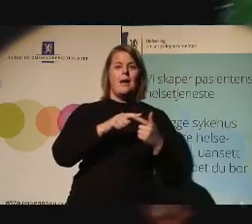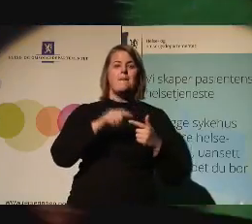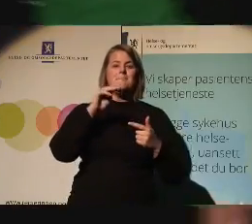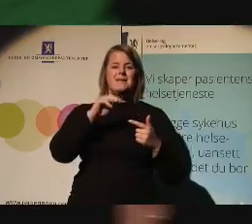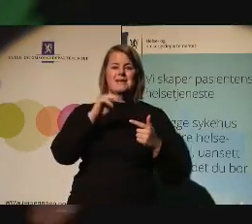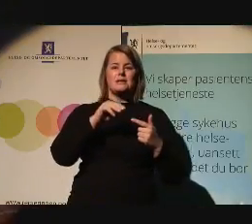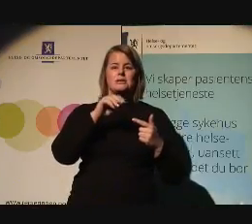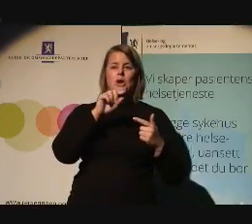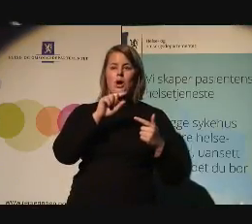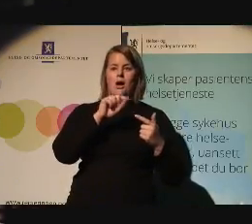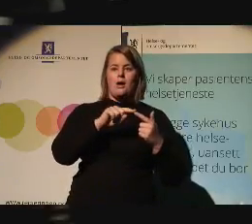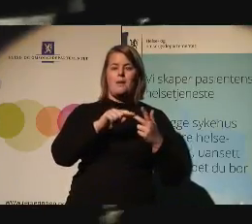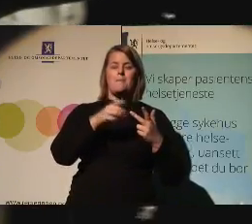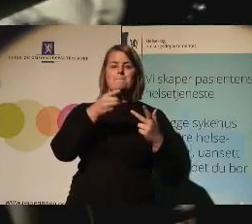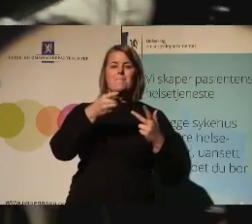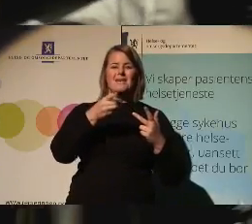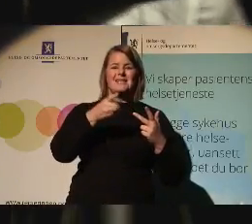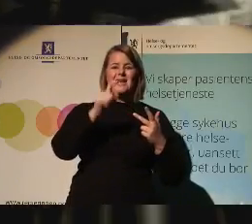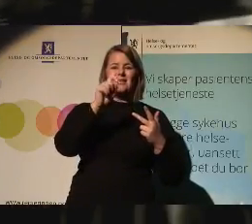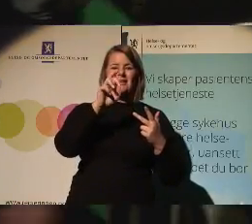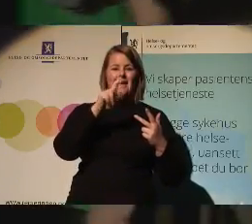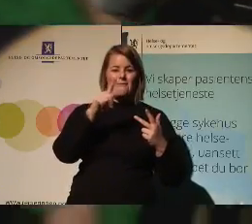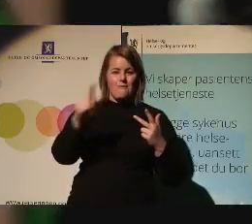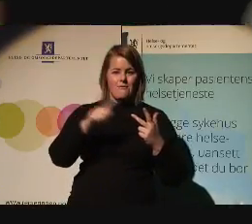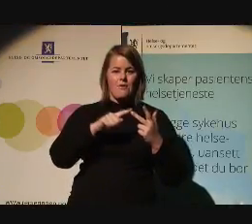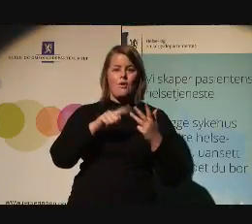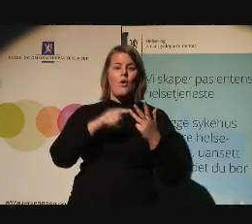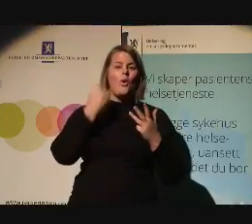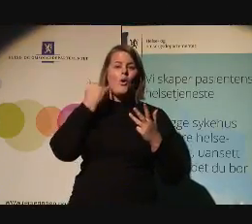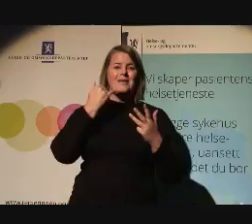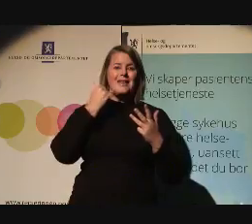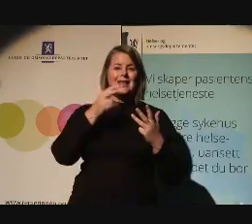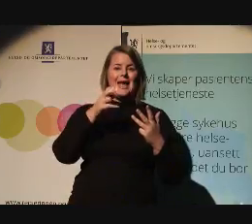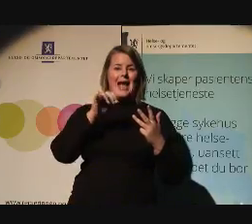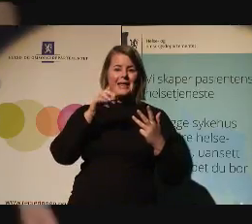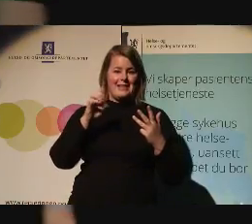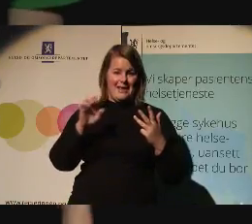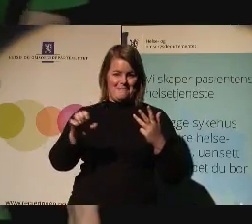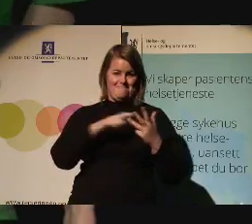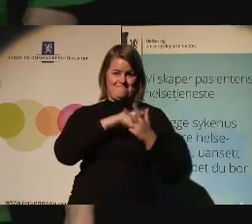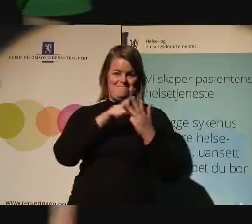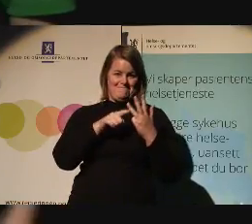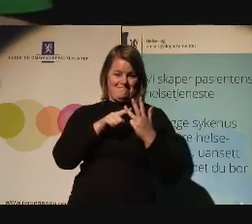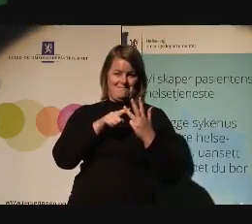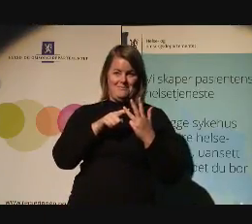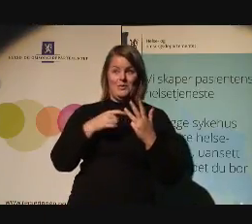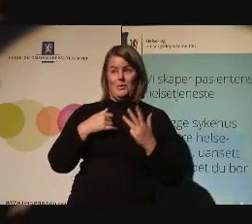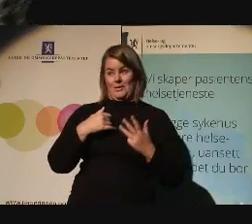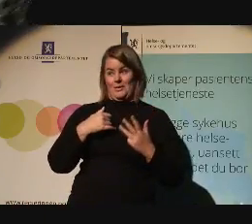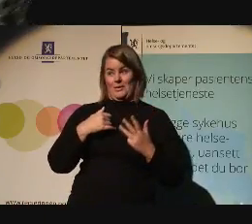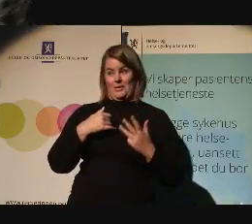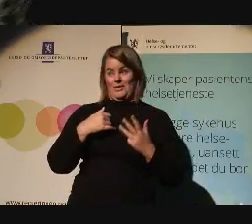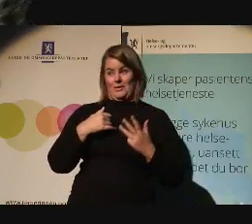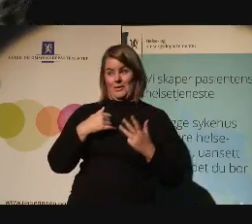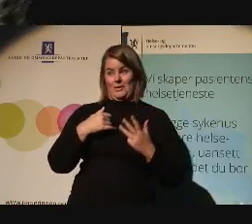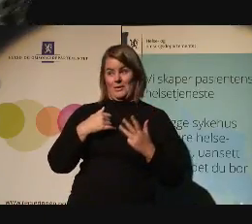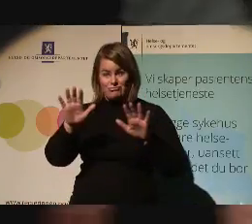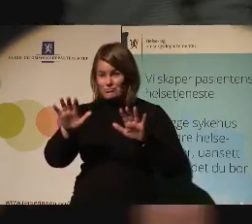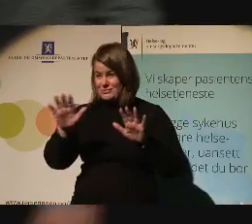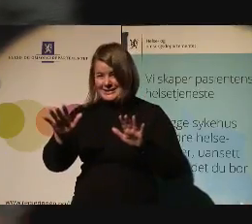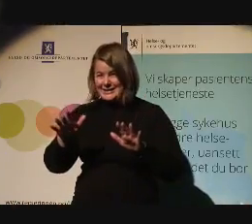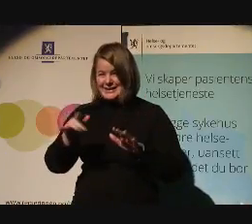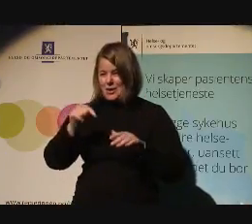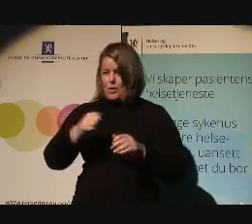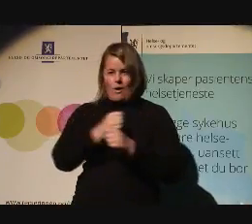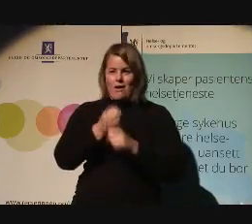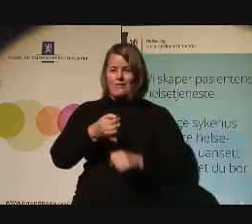Sonka, Patricia Treff og Jenny Heide. Og jeg har sagt at det ikke nødvendig å begynne å drikke kaffe. Selv om de nå